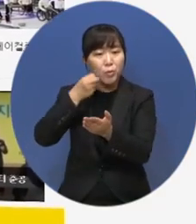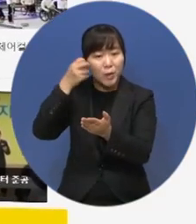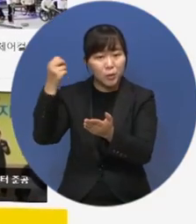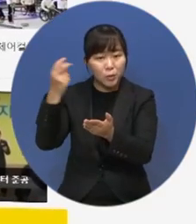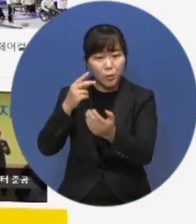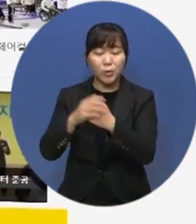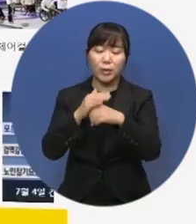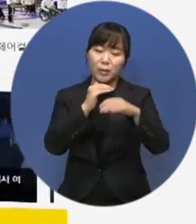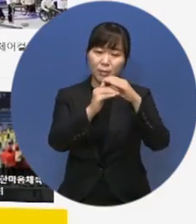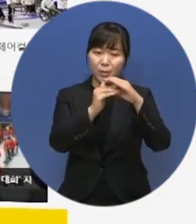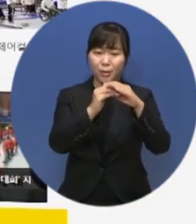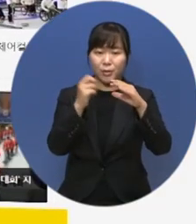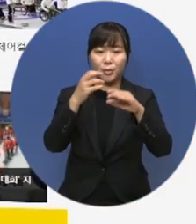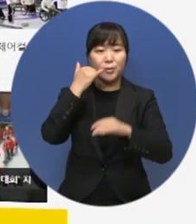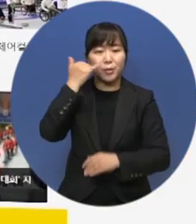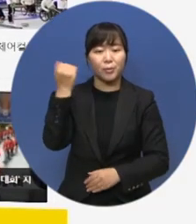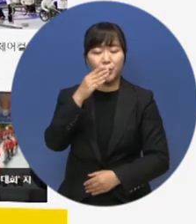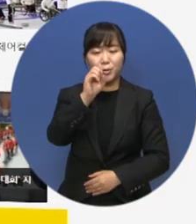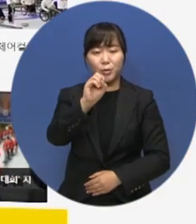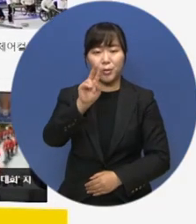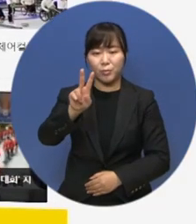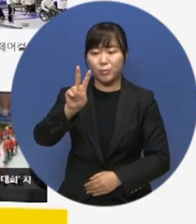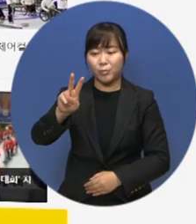홈페이지 또는 전자우편